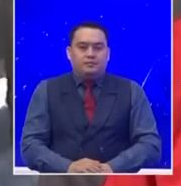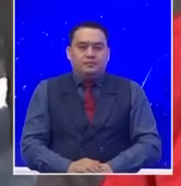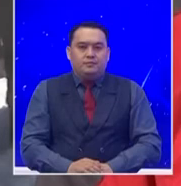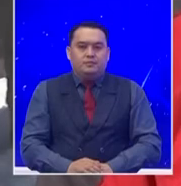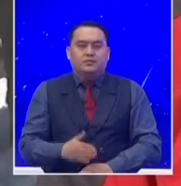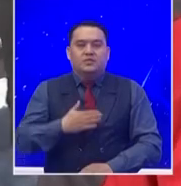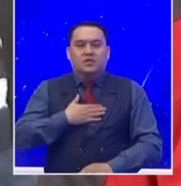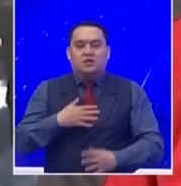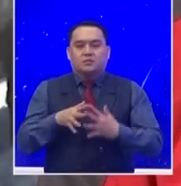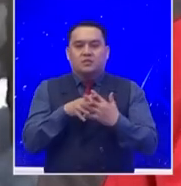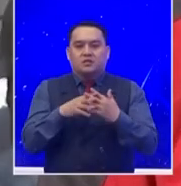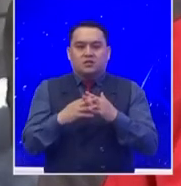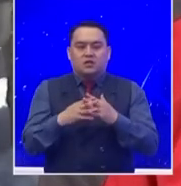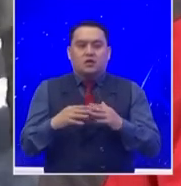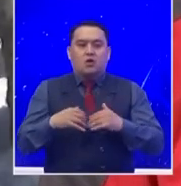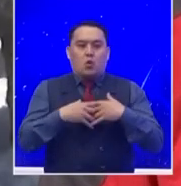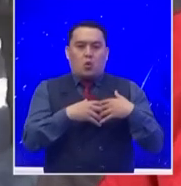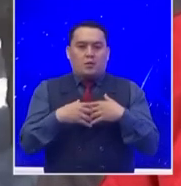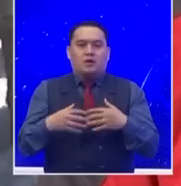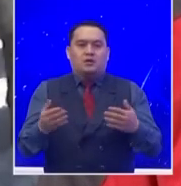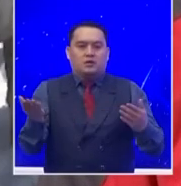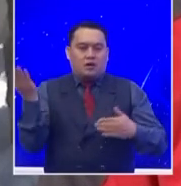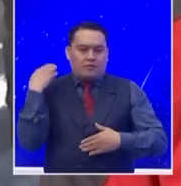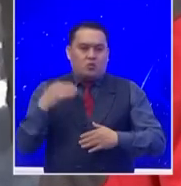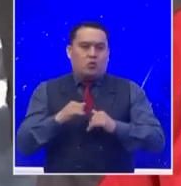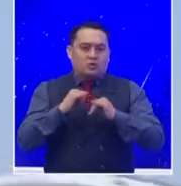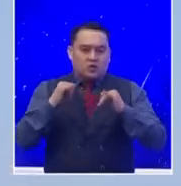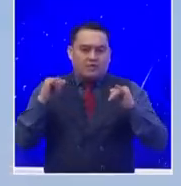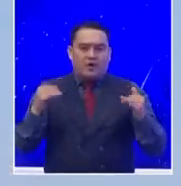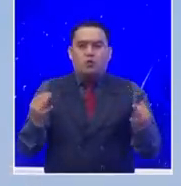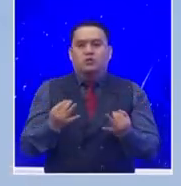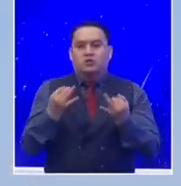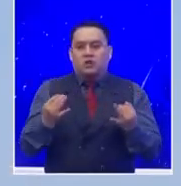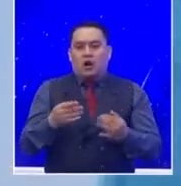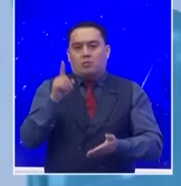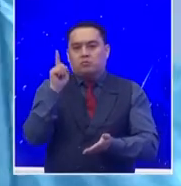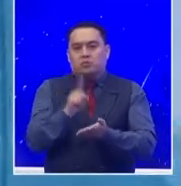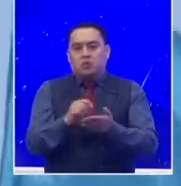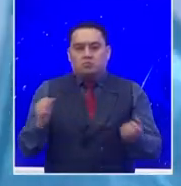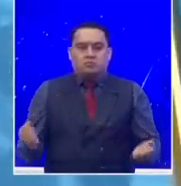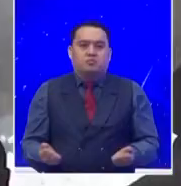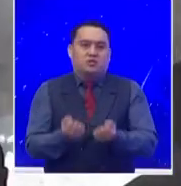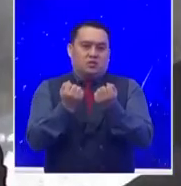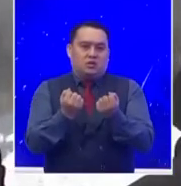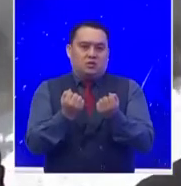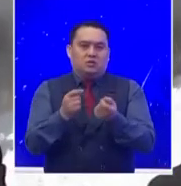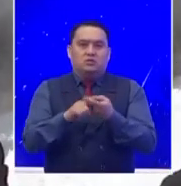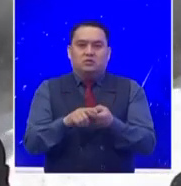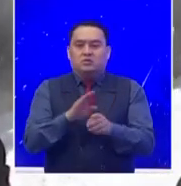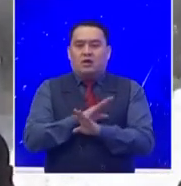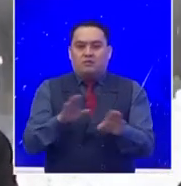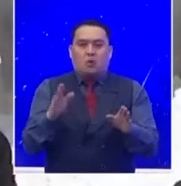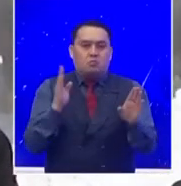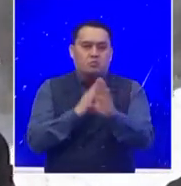В нашем селе Булексаз кокпар развивается давно. Если жители проявляют инициативу, мы обязательно их поддержим, независимо от